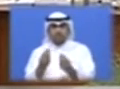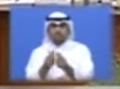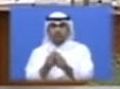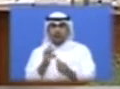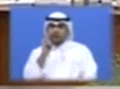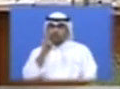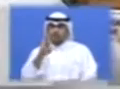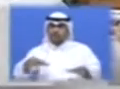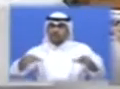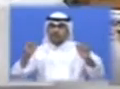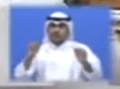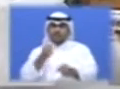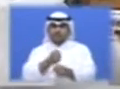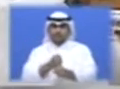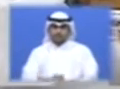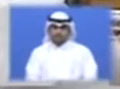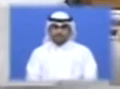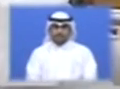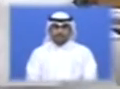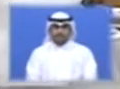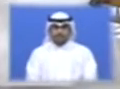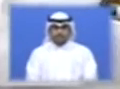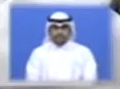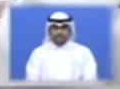يشملها مكافأة نهاية الخدمة.